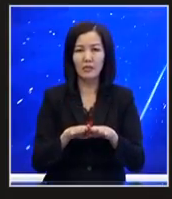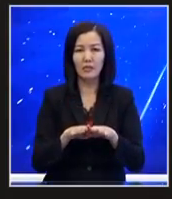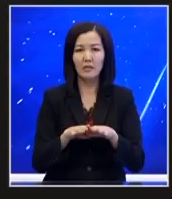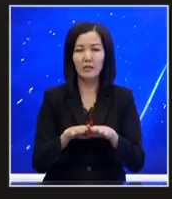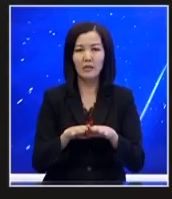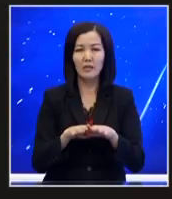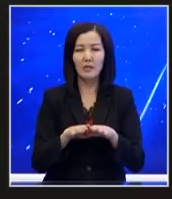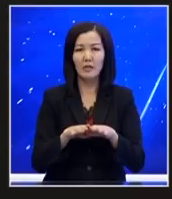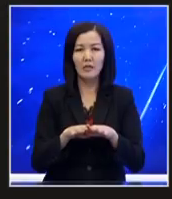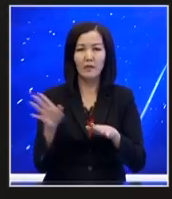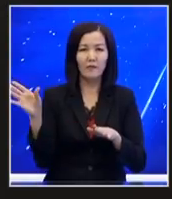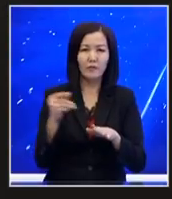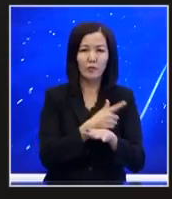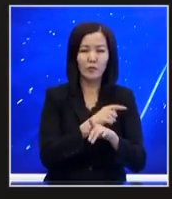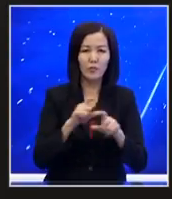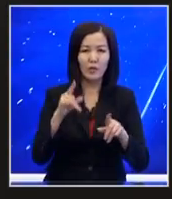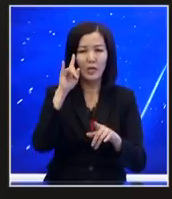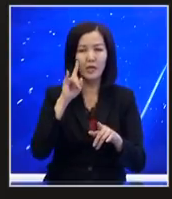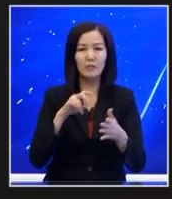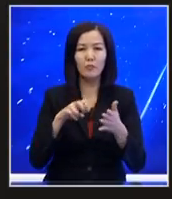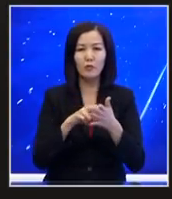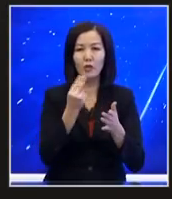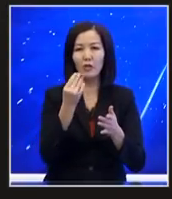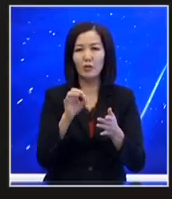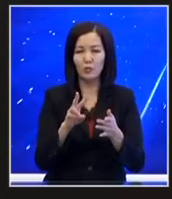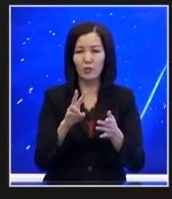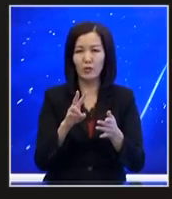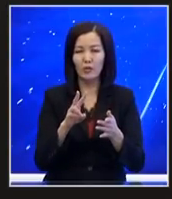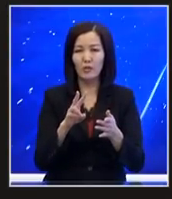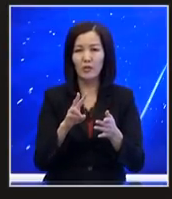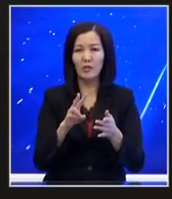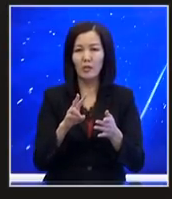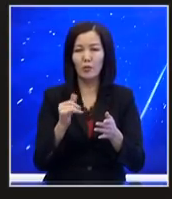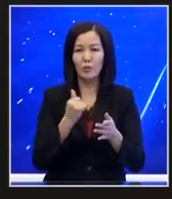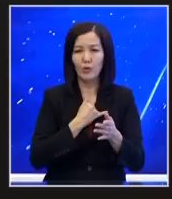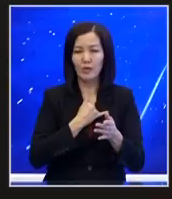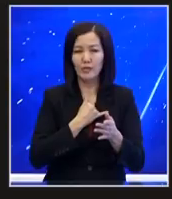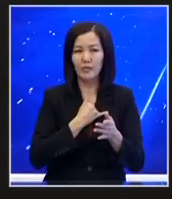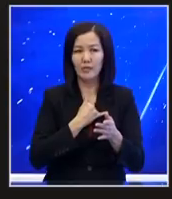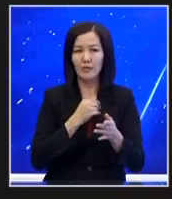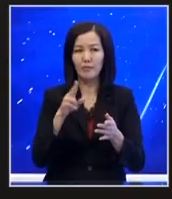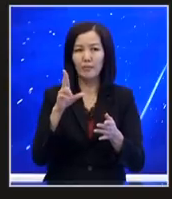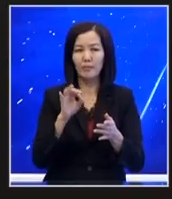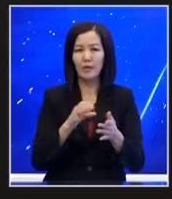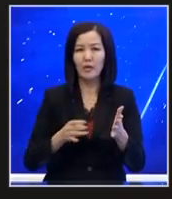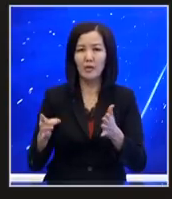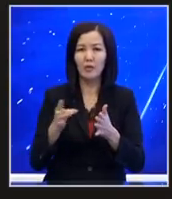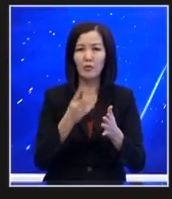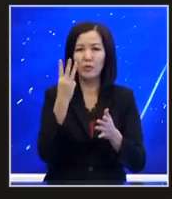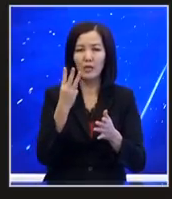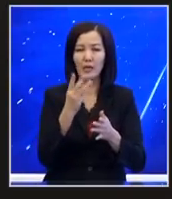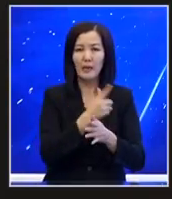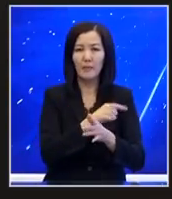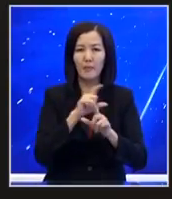банке, Казпочта и ЦОНах. Также у нас по району 3